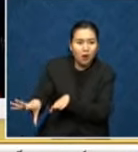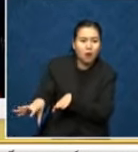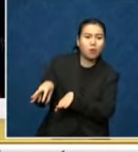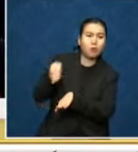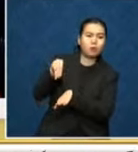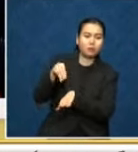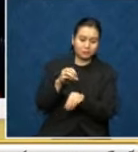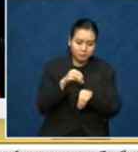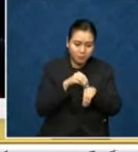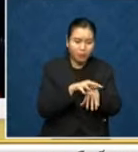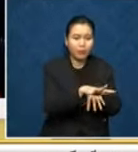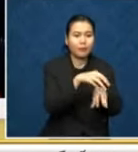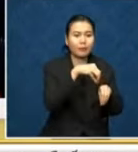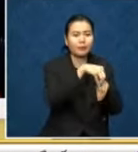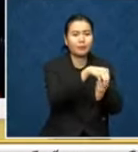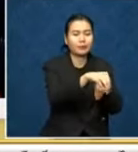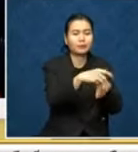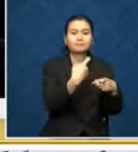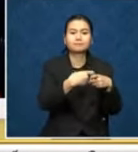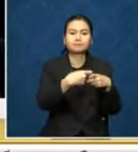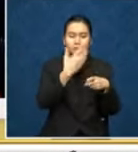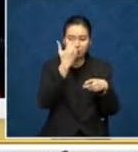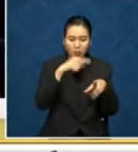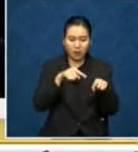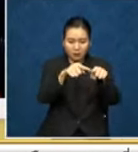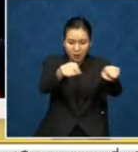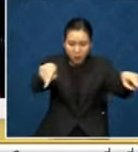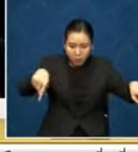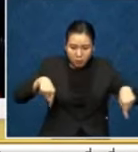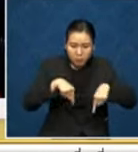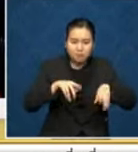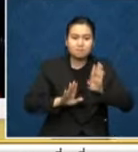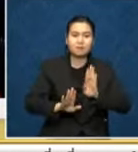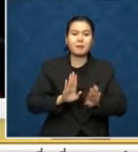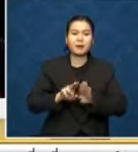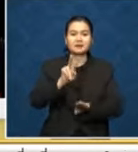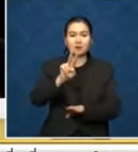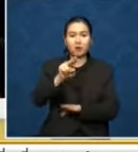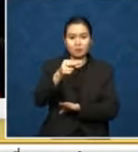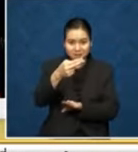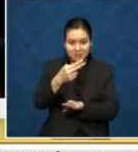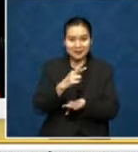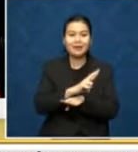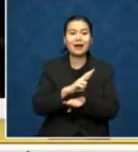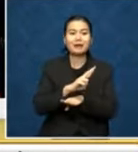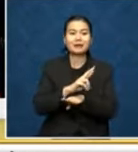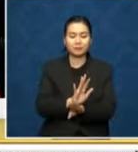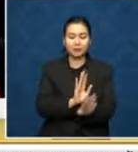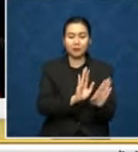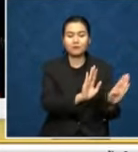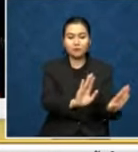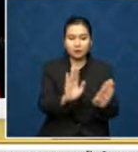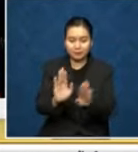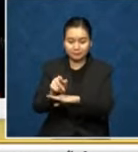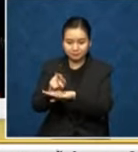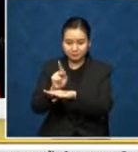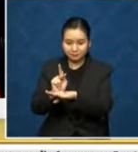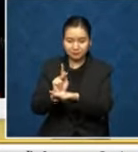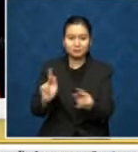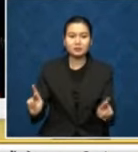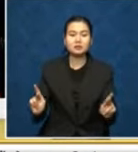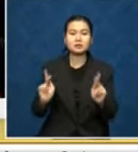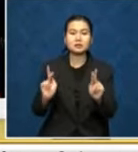ได้ทั่วถึงเพราะมีที่นาจำนวนกว่า 20,000 ไร่จึงขอหารือท่านประธานผ่านไปยังกระทรวงเกษ